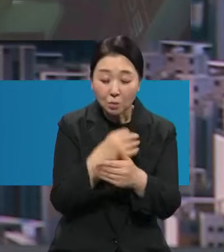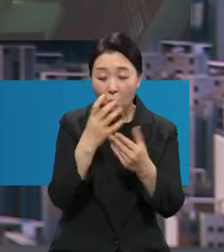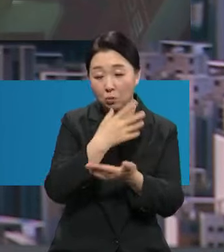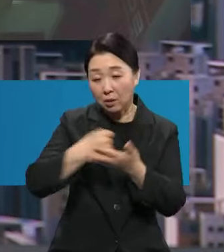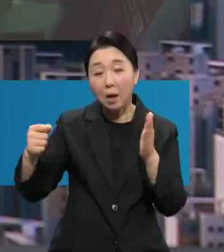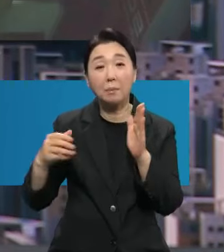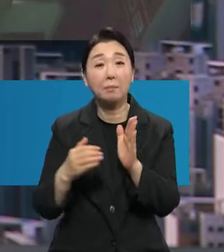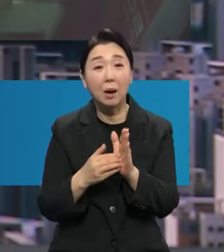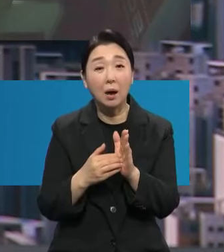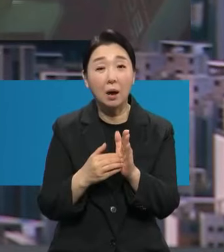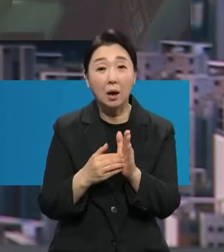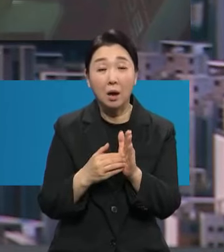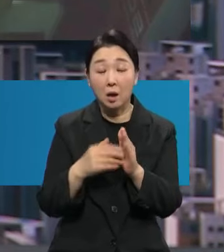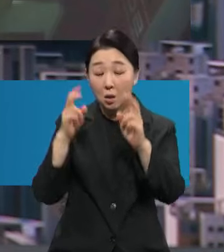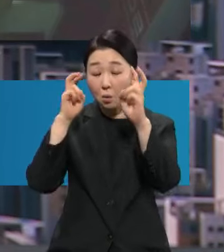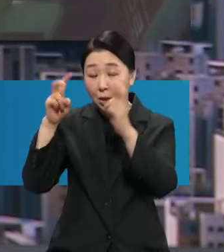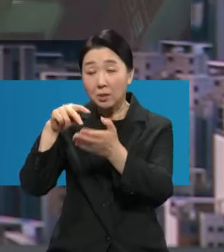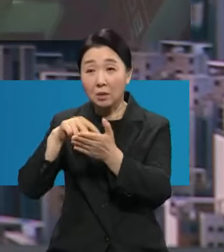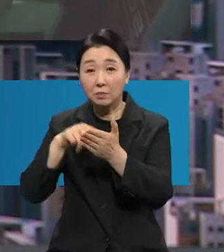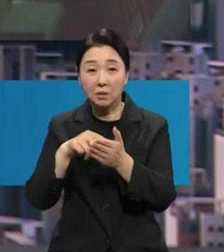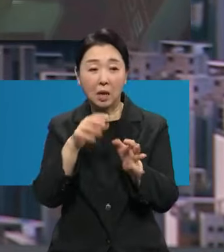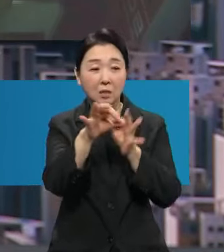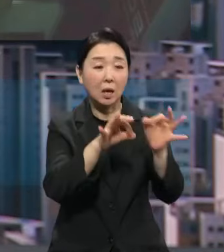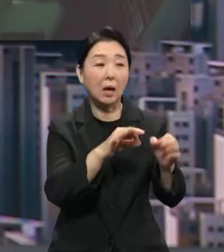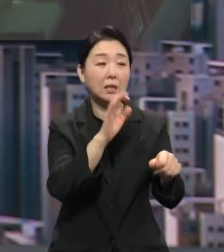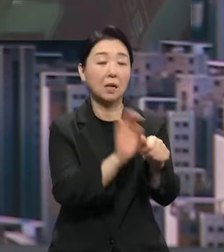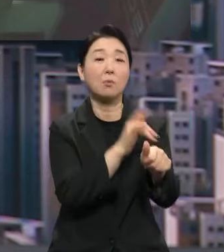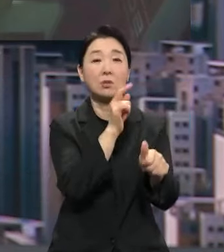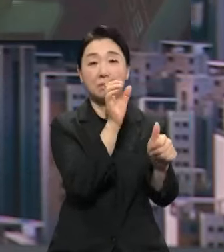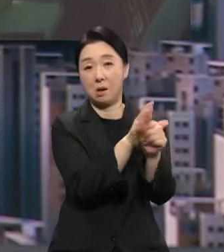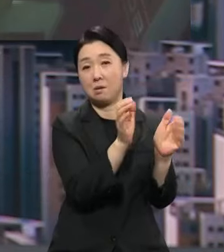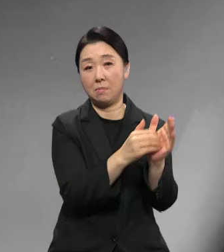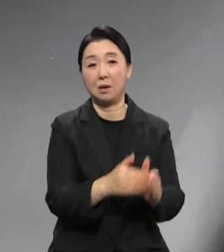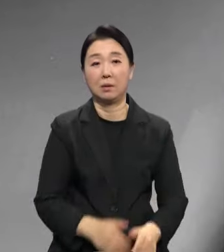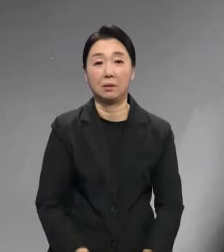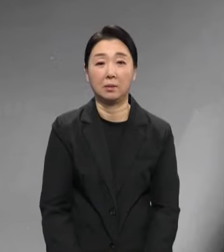업체는 업주 책임이라고 떠넘겼습니다. 윤정주 기자입니다.